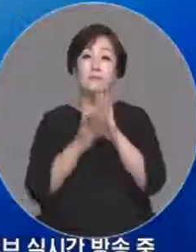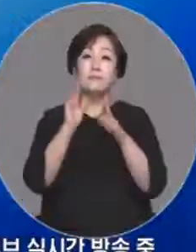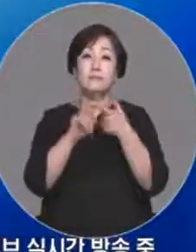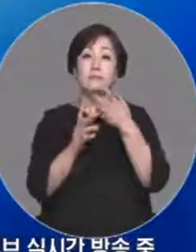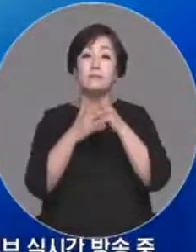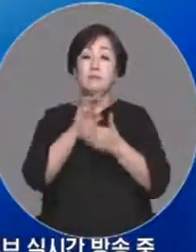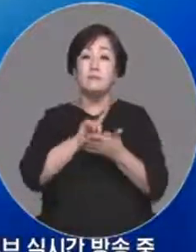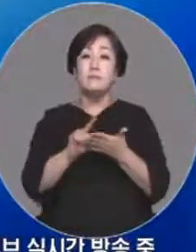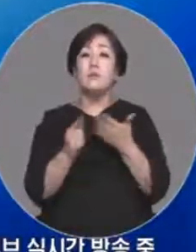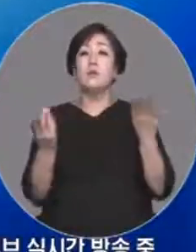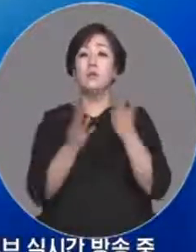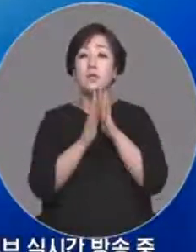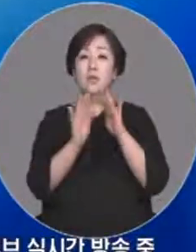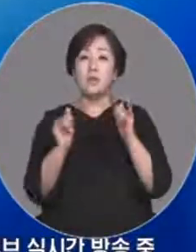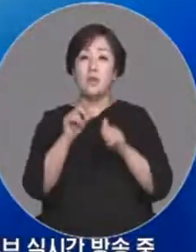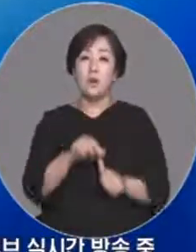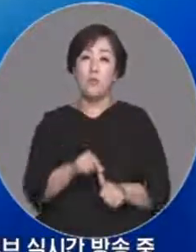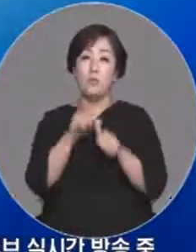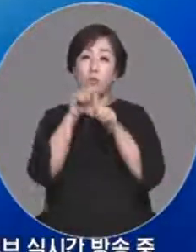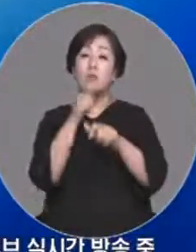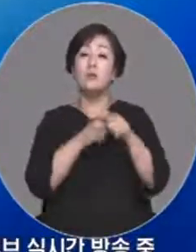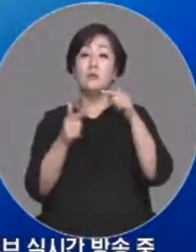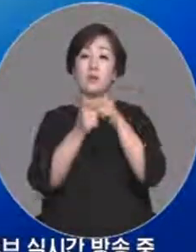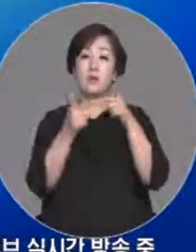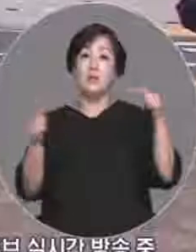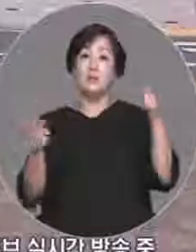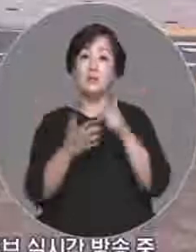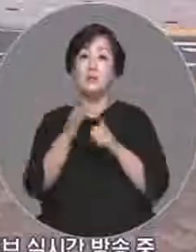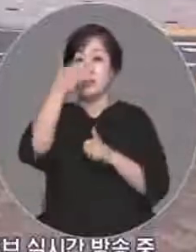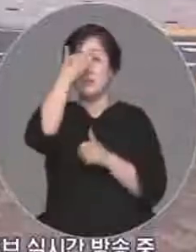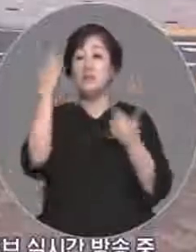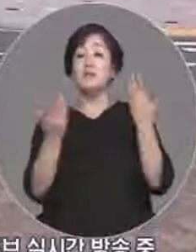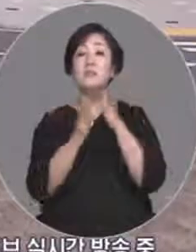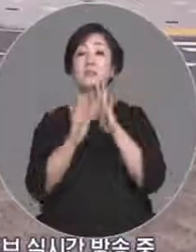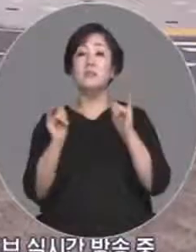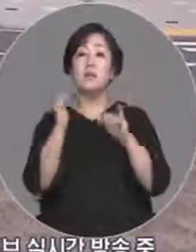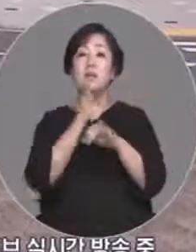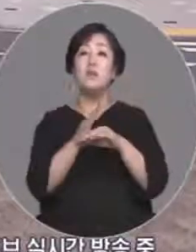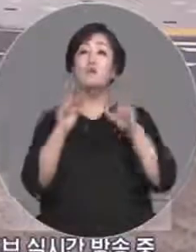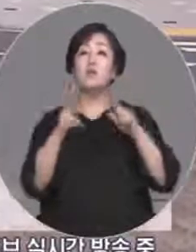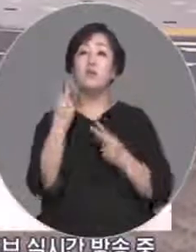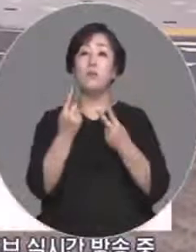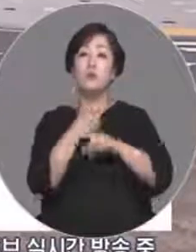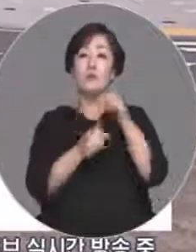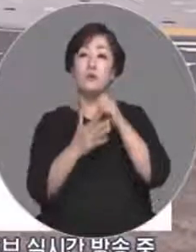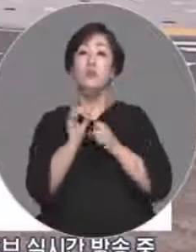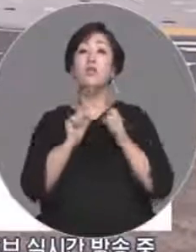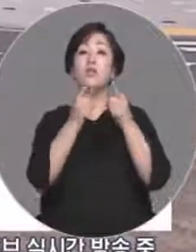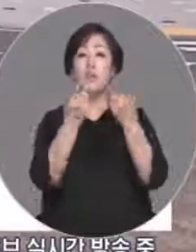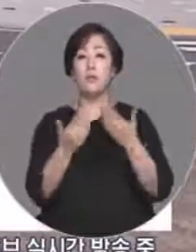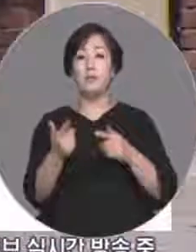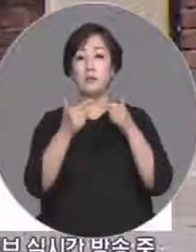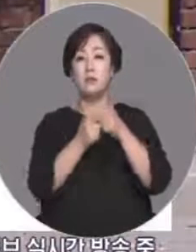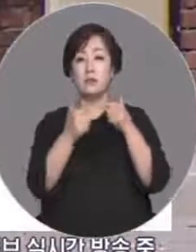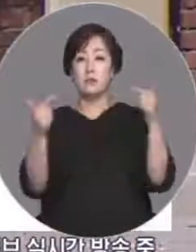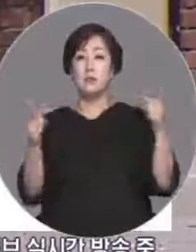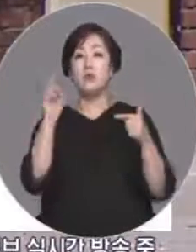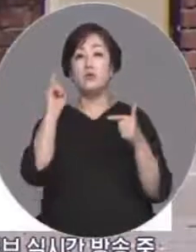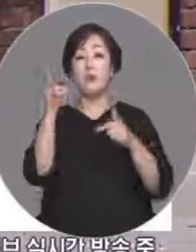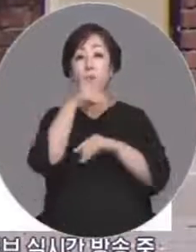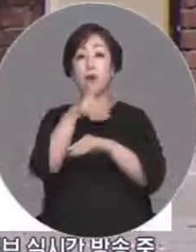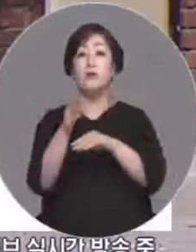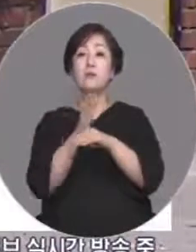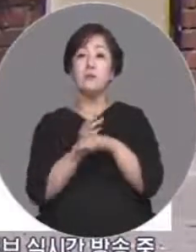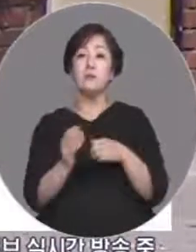울산시는 지역인재 채용 광역화가 이루어지면 울산 청년에게 현재보다 취업 기회가 더 늘어날 것으로